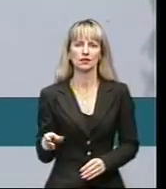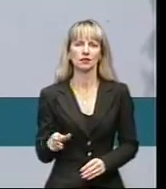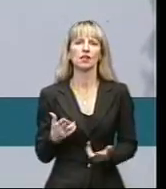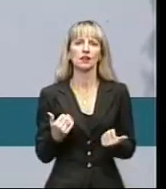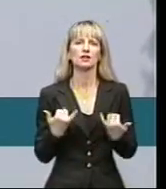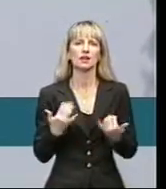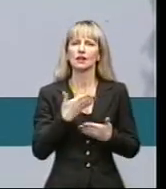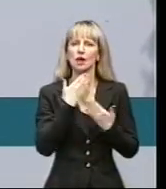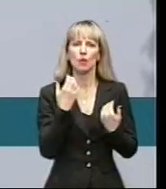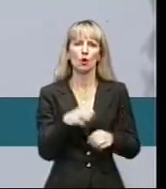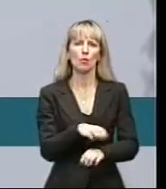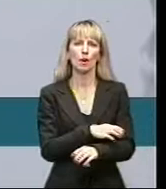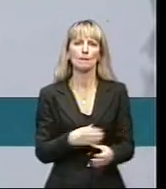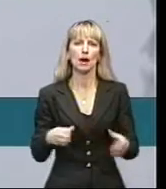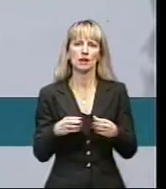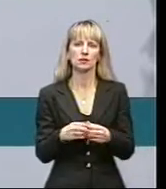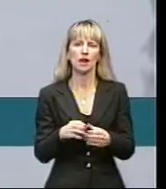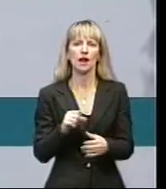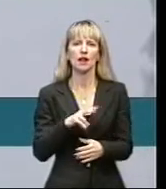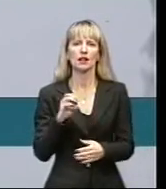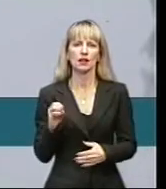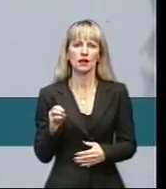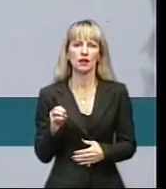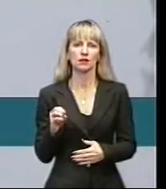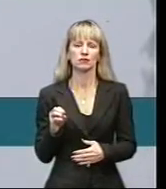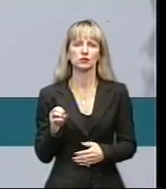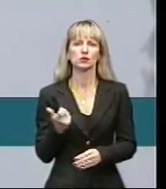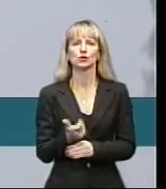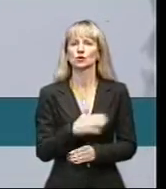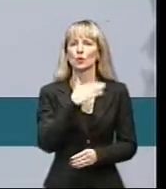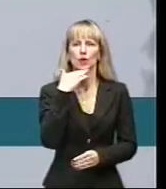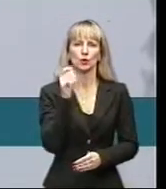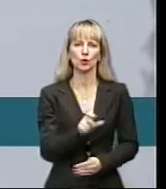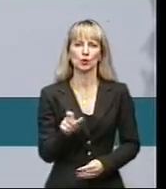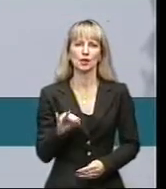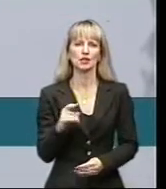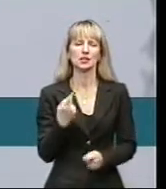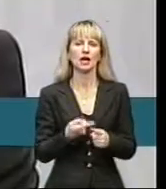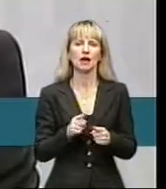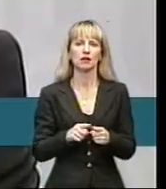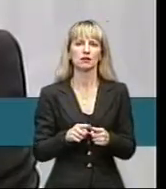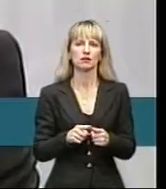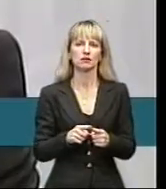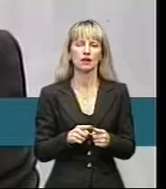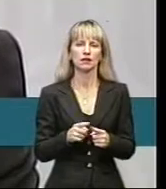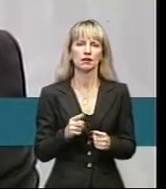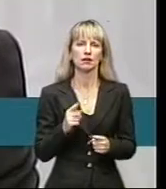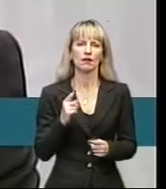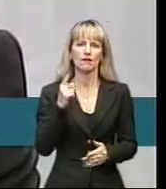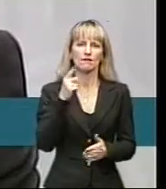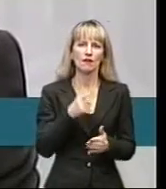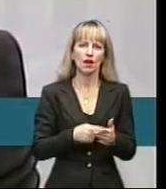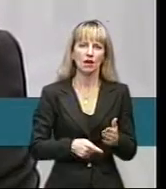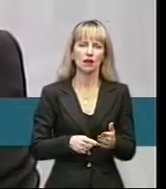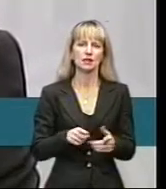зараз немає комуністичної партії, але ж дуже багато людей з тієї ідеології, з